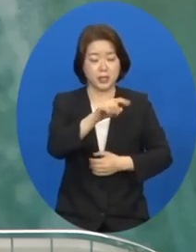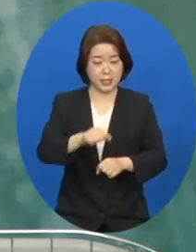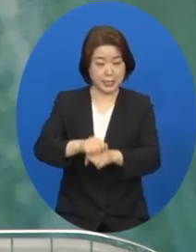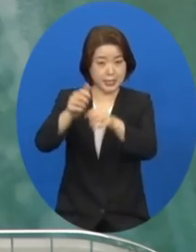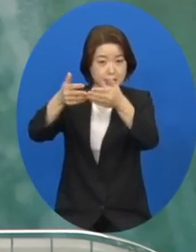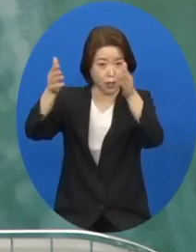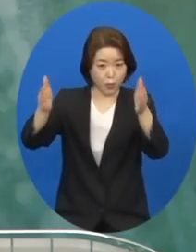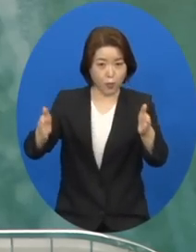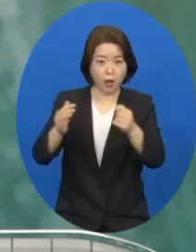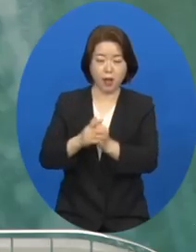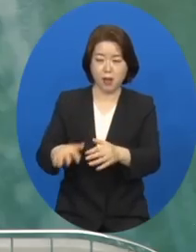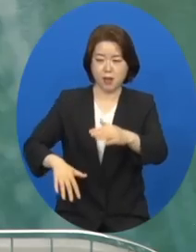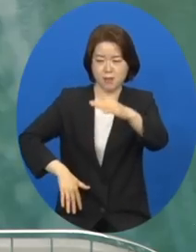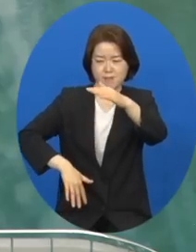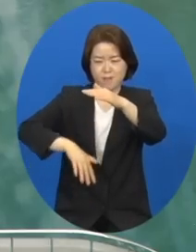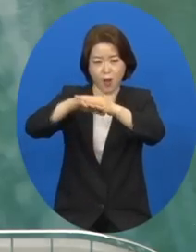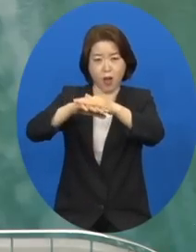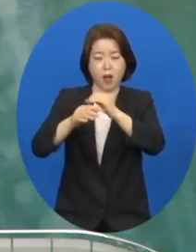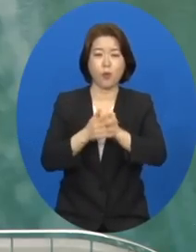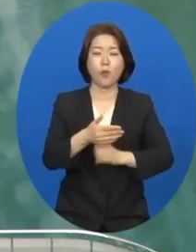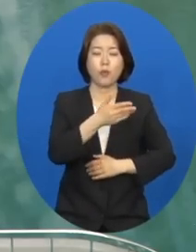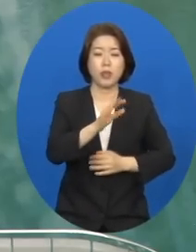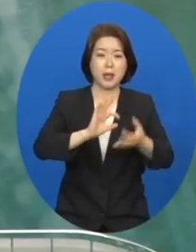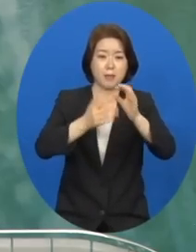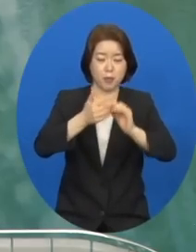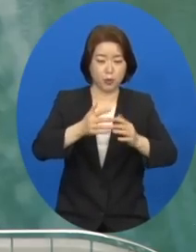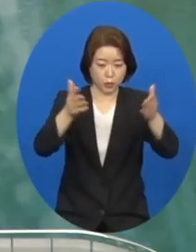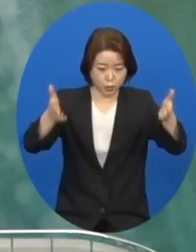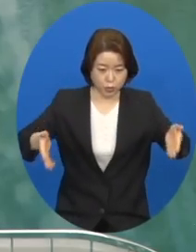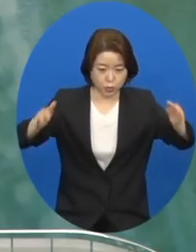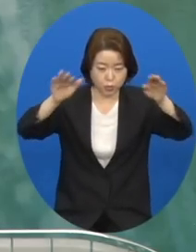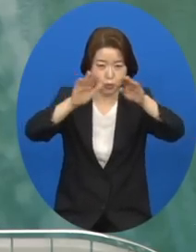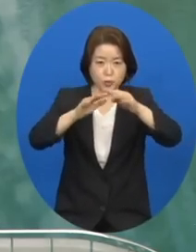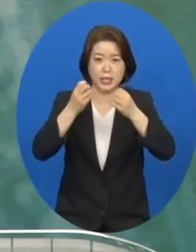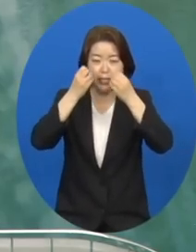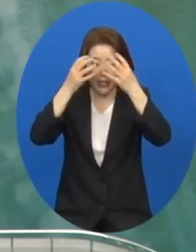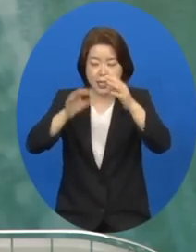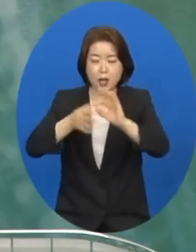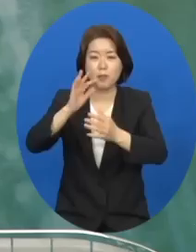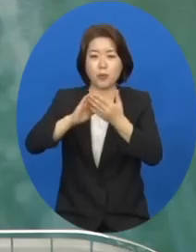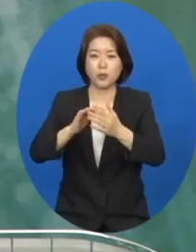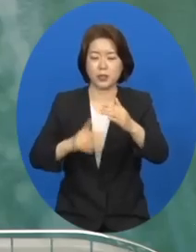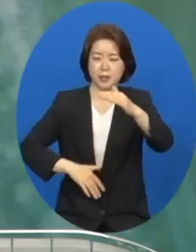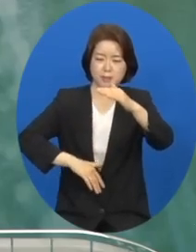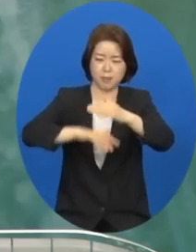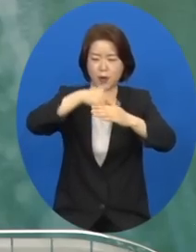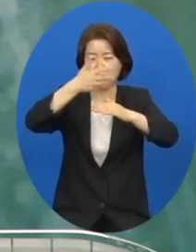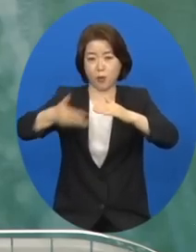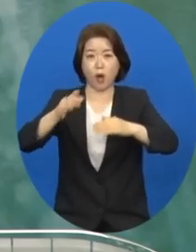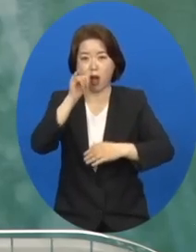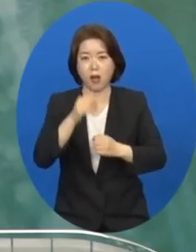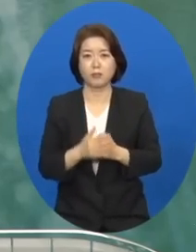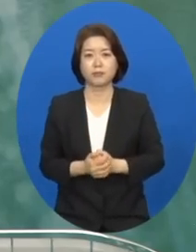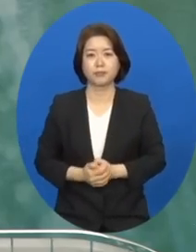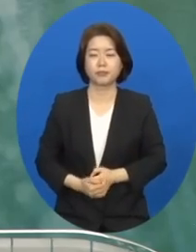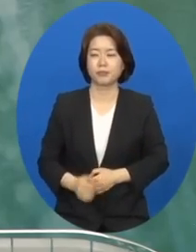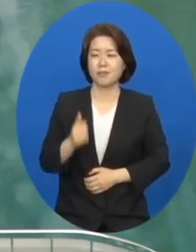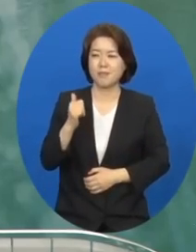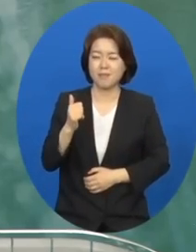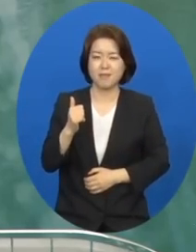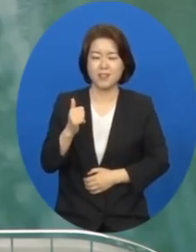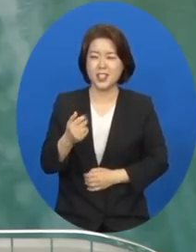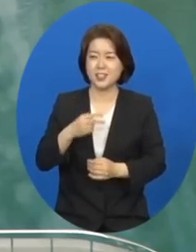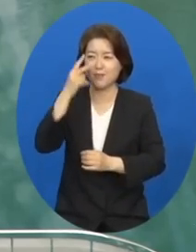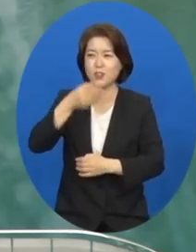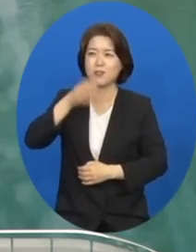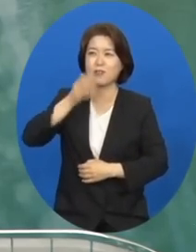가득차고 너의 포도주 통해 했고 도주가 넘칠 것이다 어떤 분이 말씀 듣고 역시 포도주를 마시고 해야 돼 라고